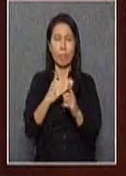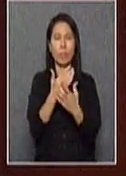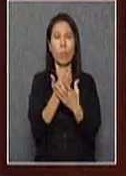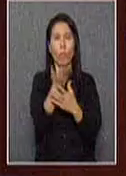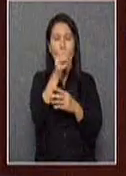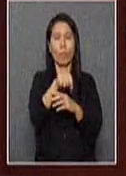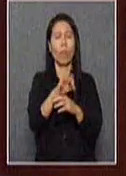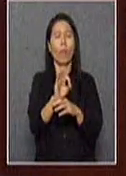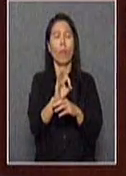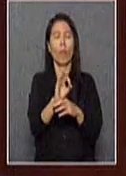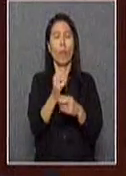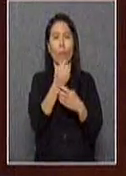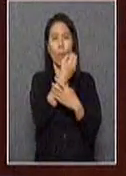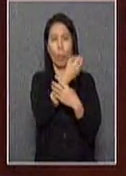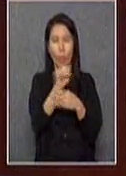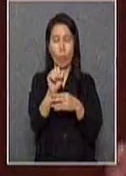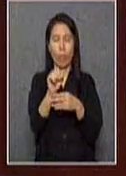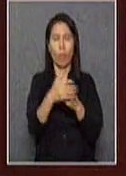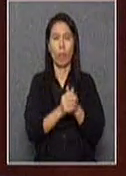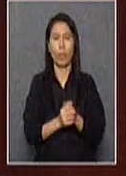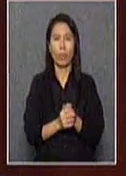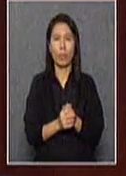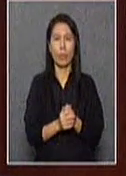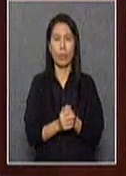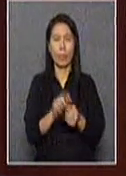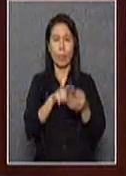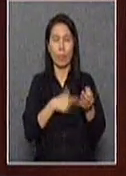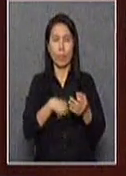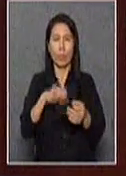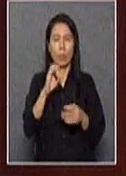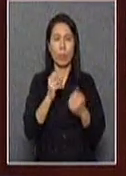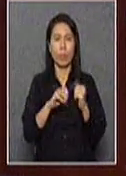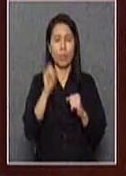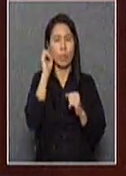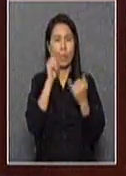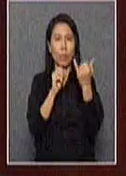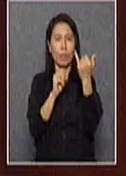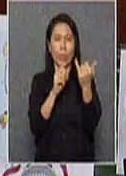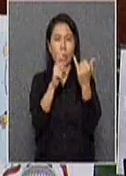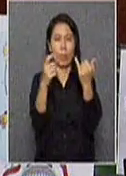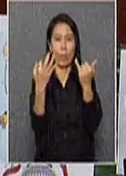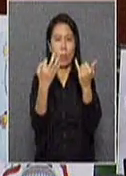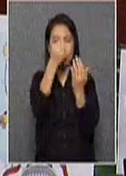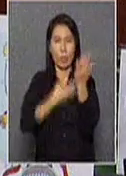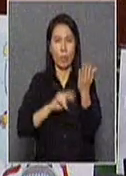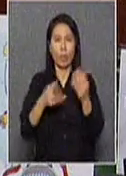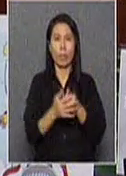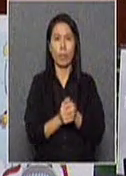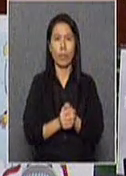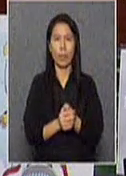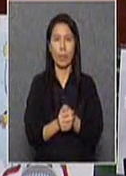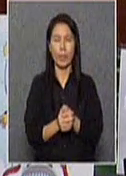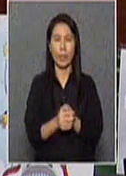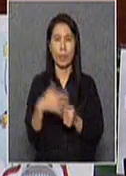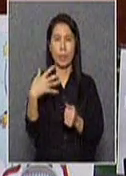數贊成。我宣布修正案被否決。陳志全議員，請你動議第693項修正案。 主